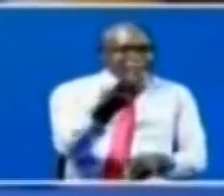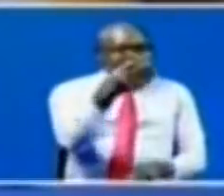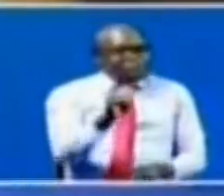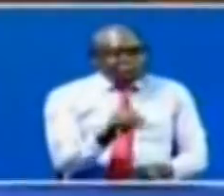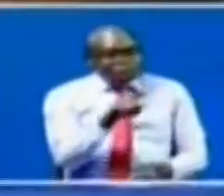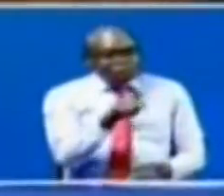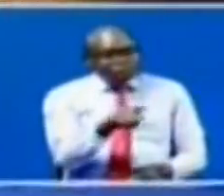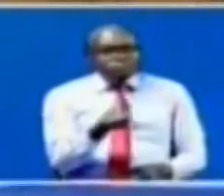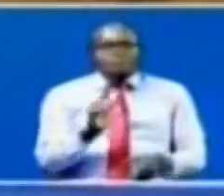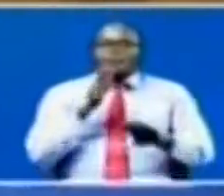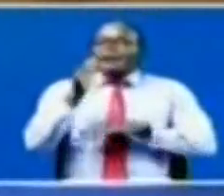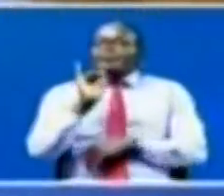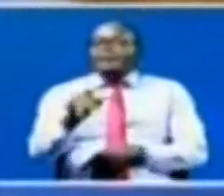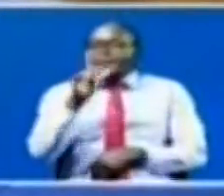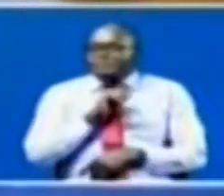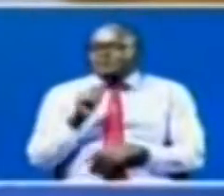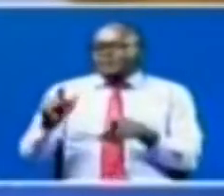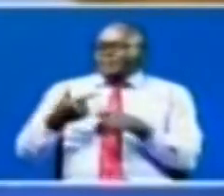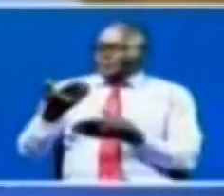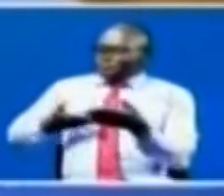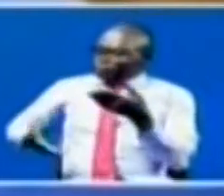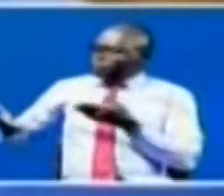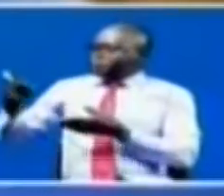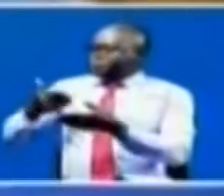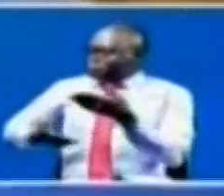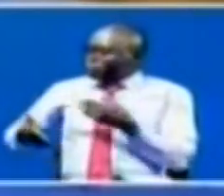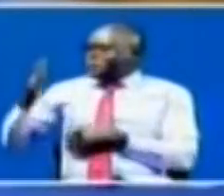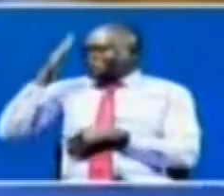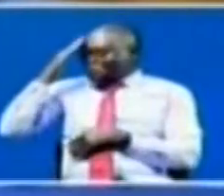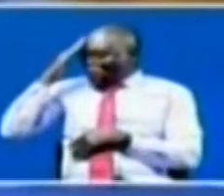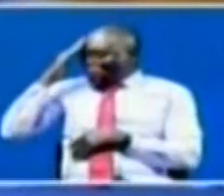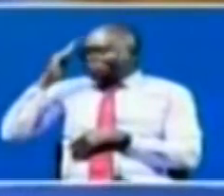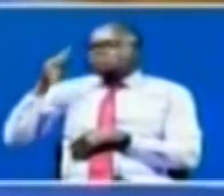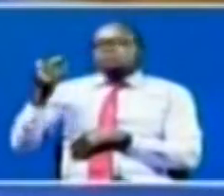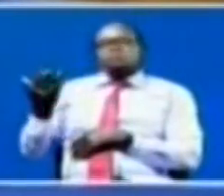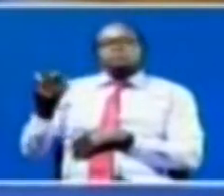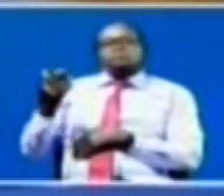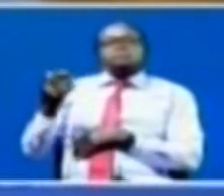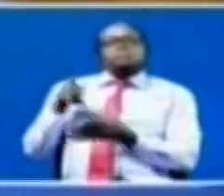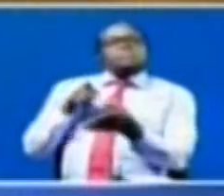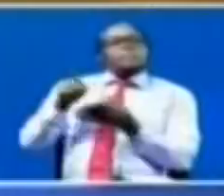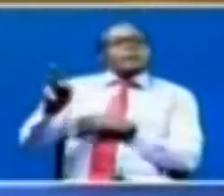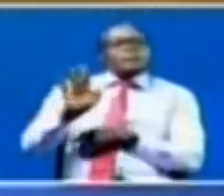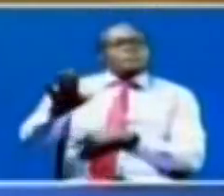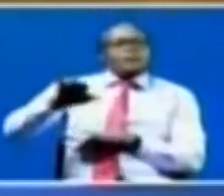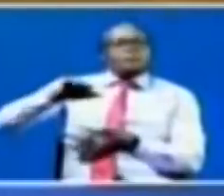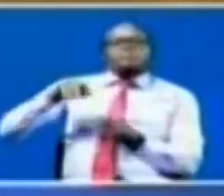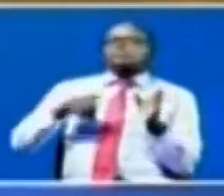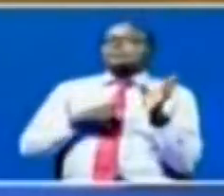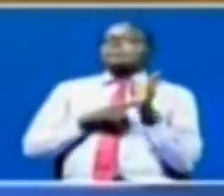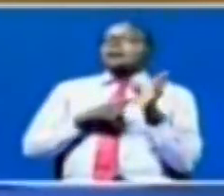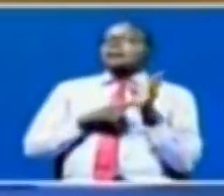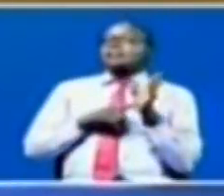Ndio, alafu after that, sasa tuonge. Ndio, nijue kwanza tumelipa ile deni ya suiti zako. Si unajua suiti